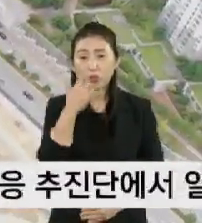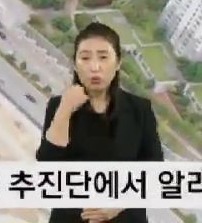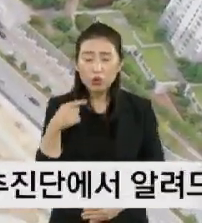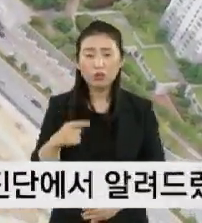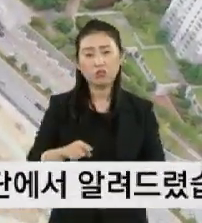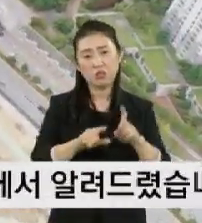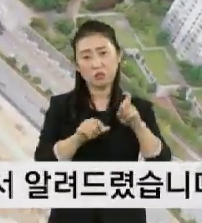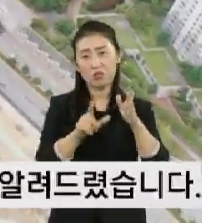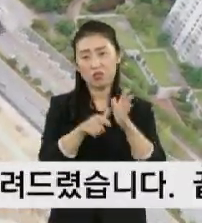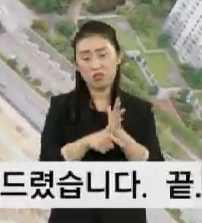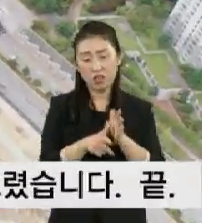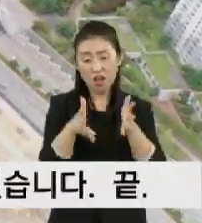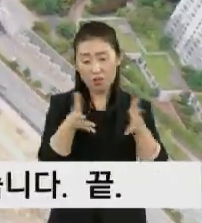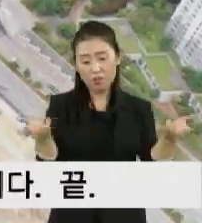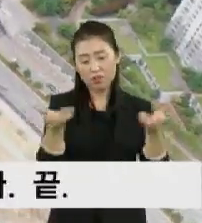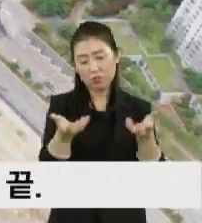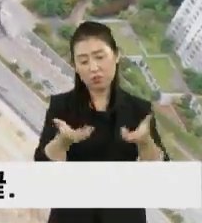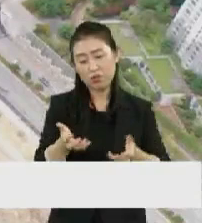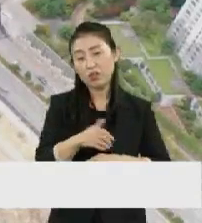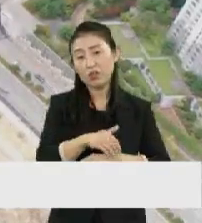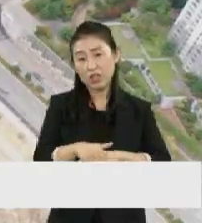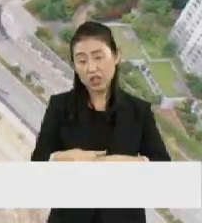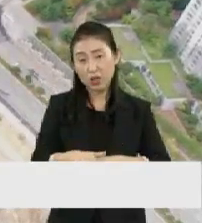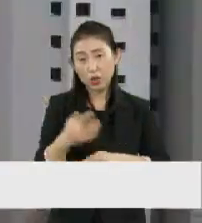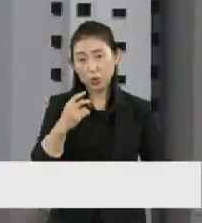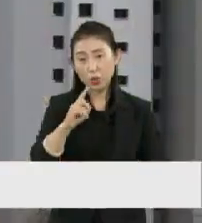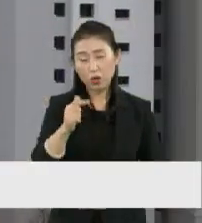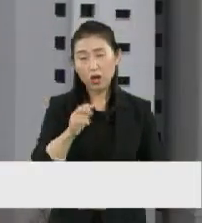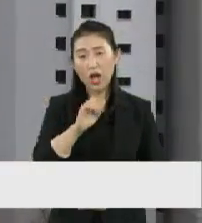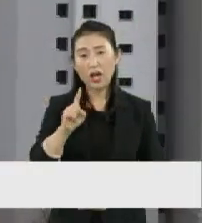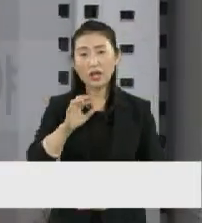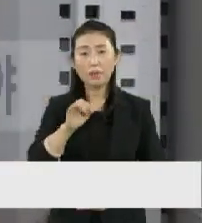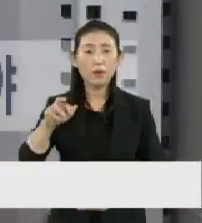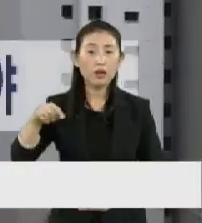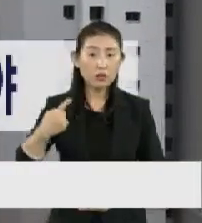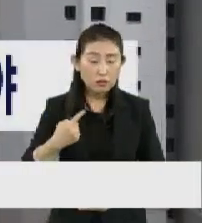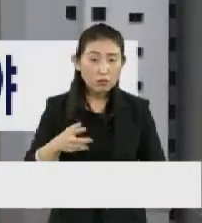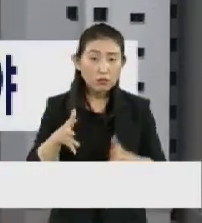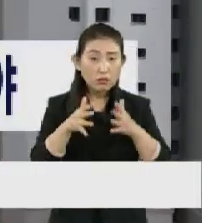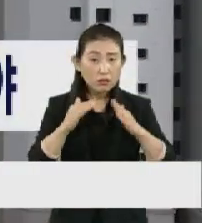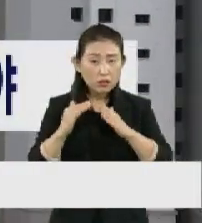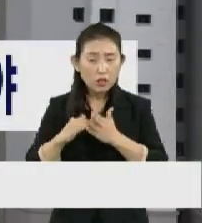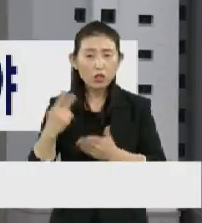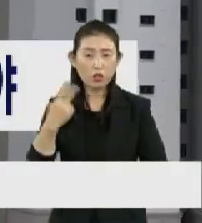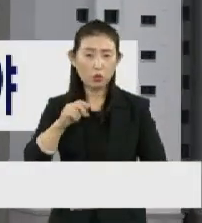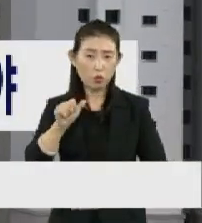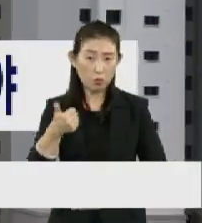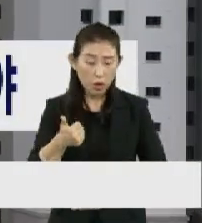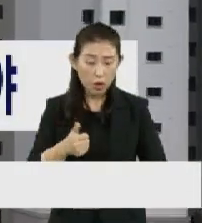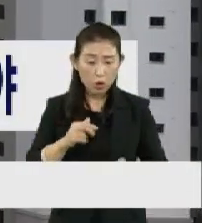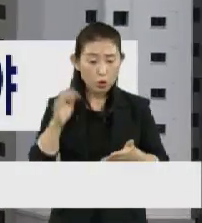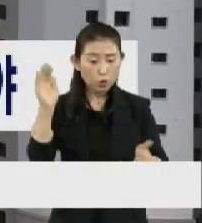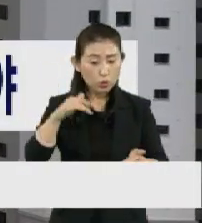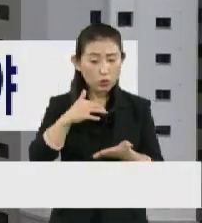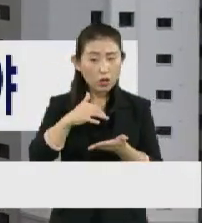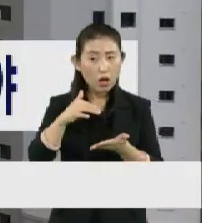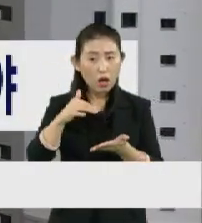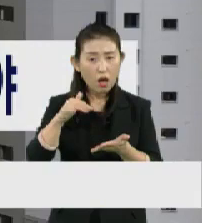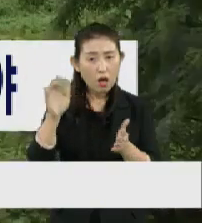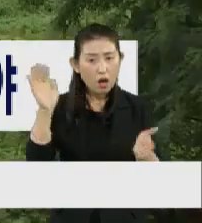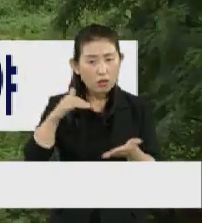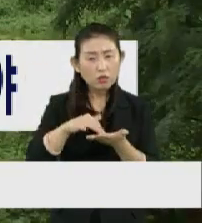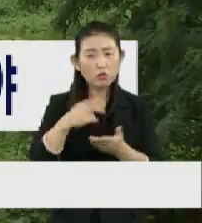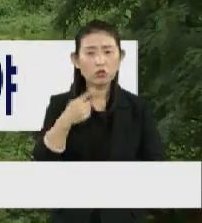학부모들은 다음 달 초 입주 예정인 도안 아이파크 시티 2,500여 세대 아파트에 초등학생만 1,200여